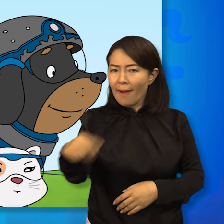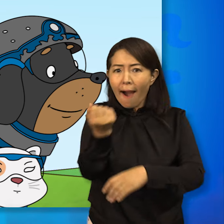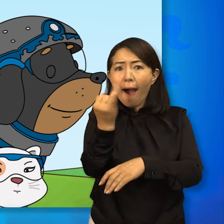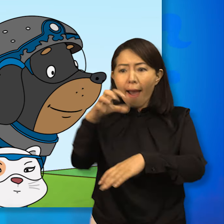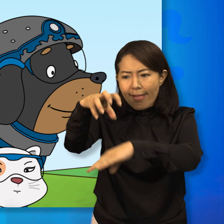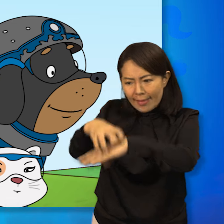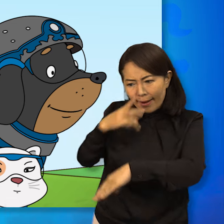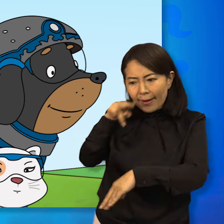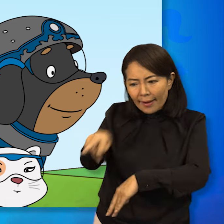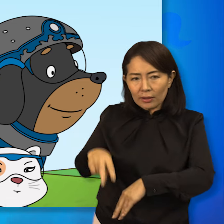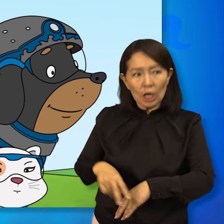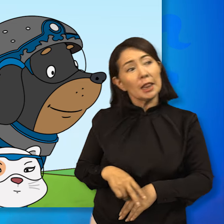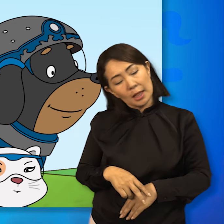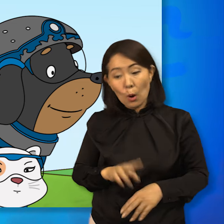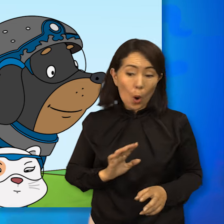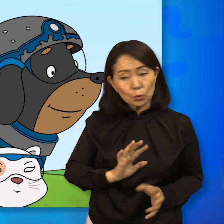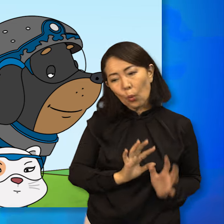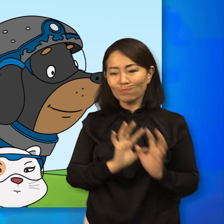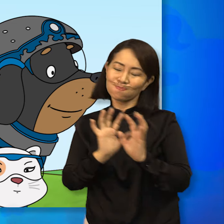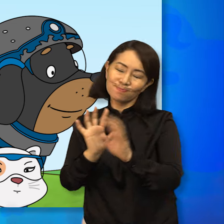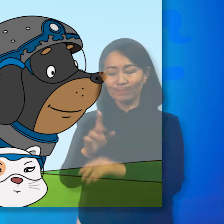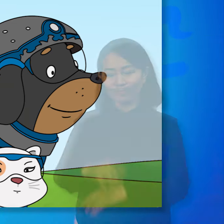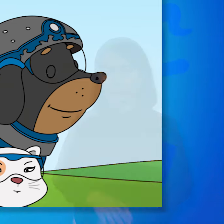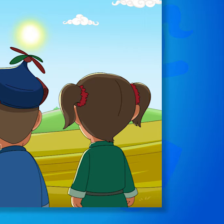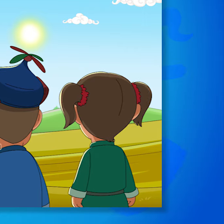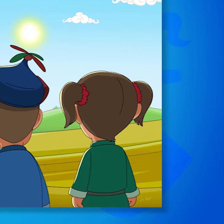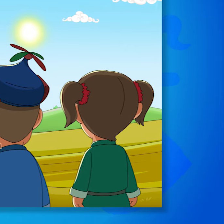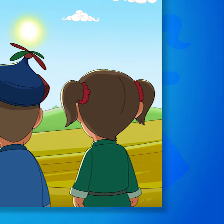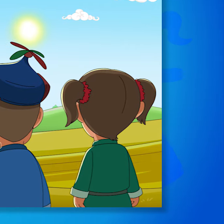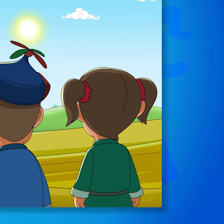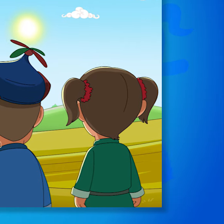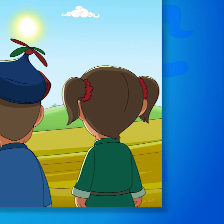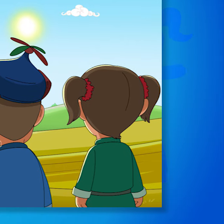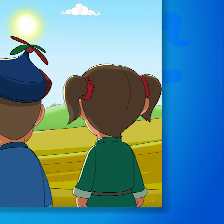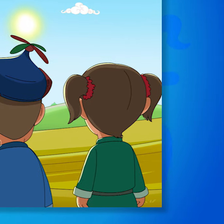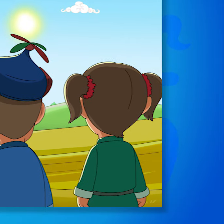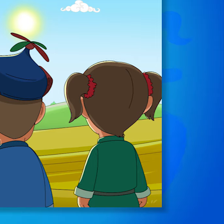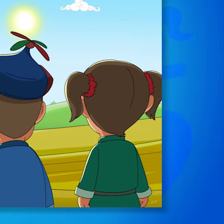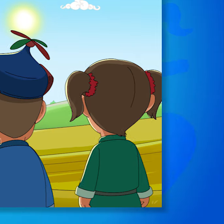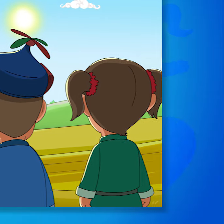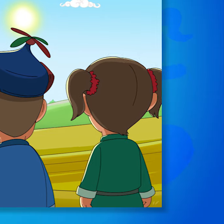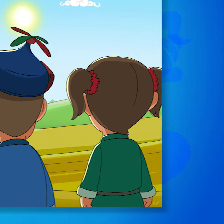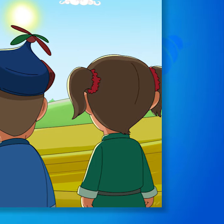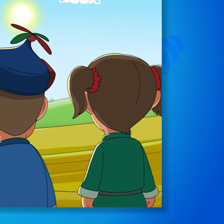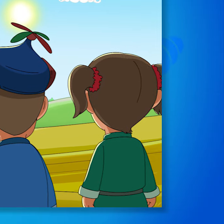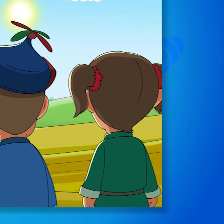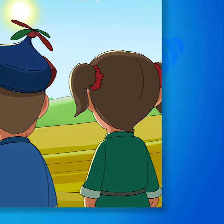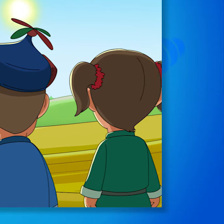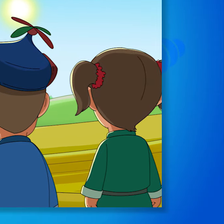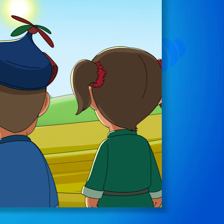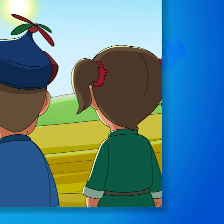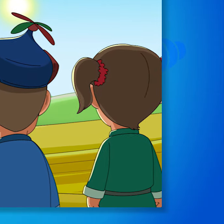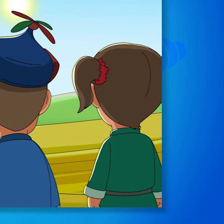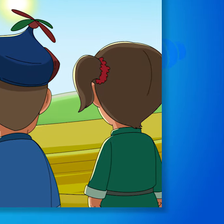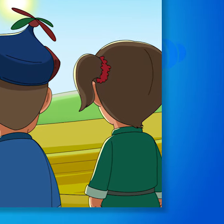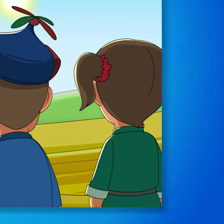юм аа. Сая энэ бор толгой дээр гарч ирсэн чинь нэг хөөрхөн хургийг хоёр хар хэрээрээд тоншгож ахт нь аварлаа.